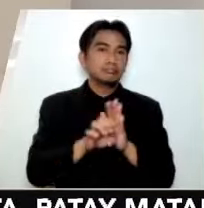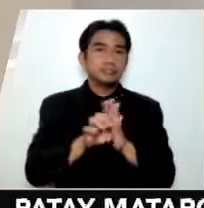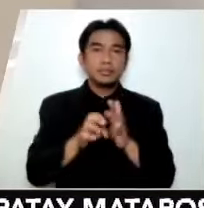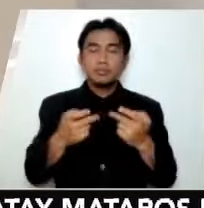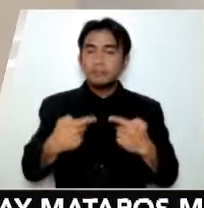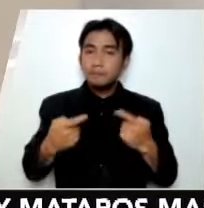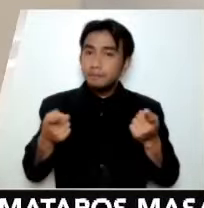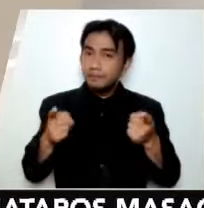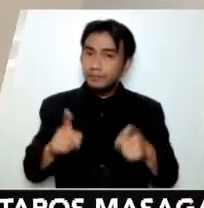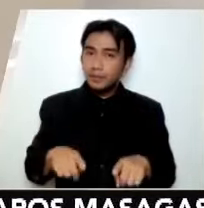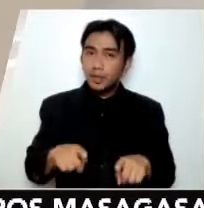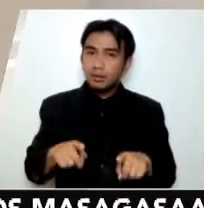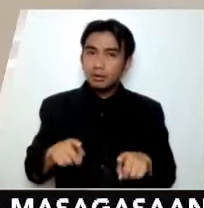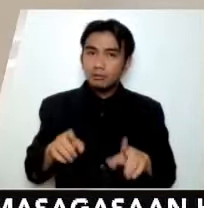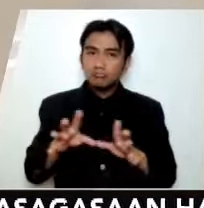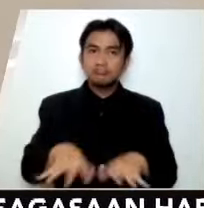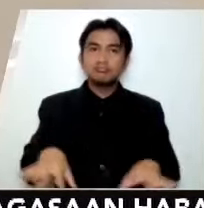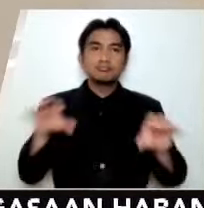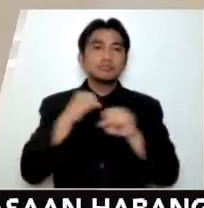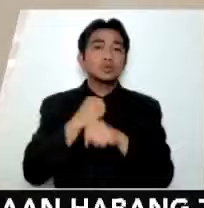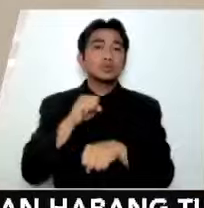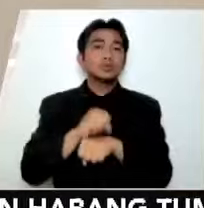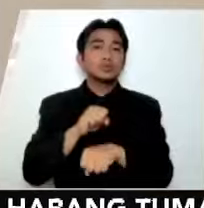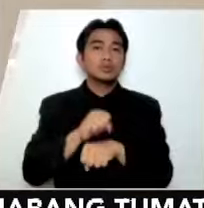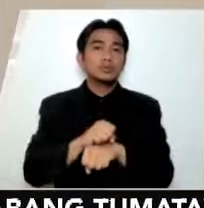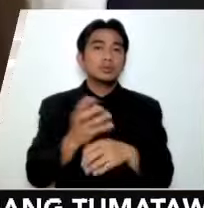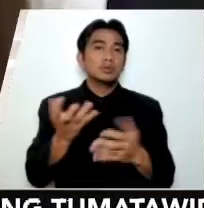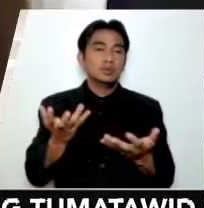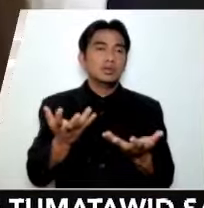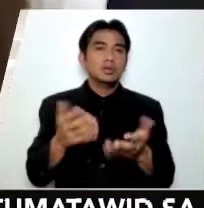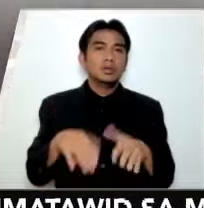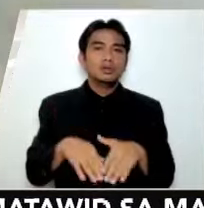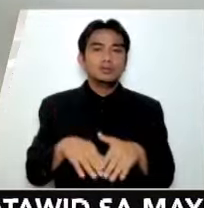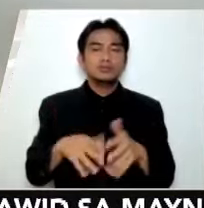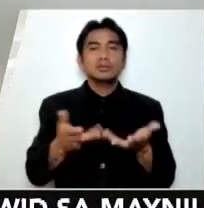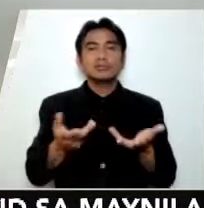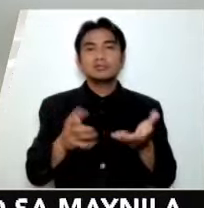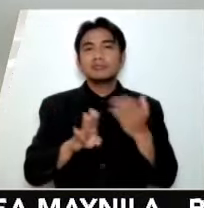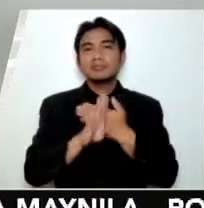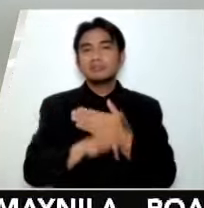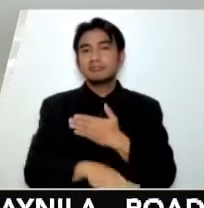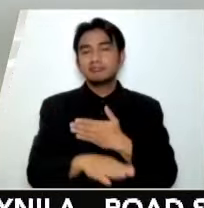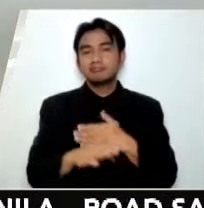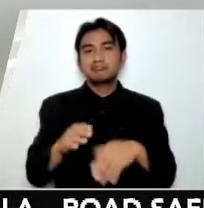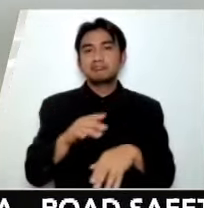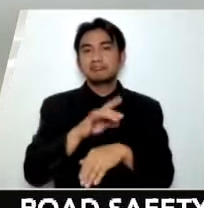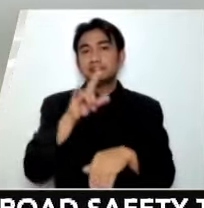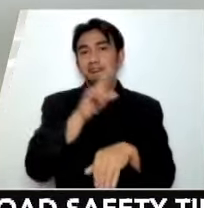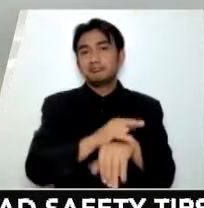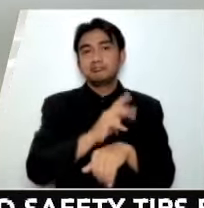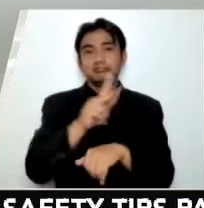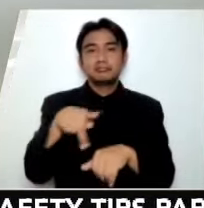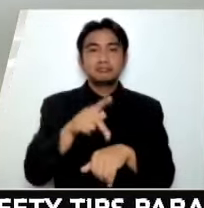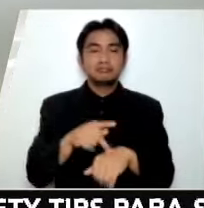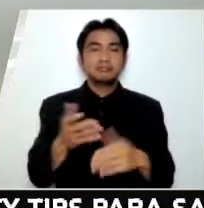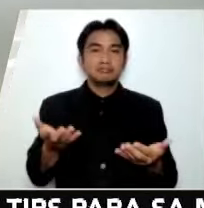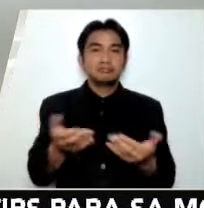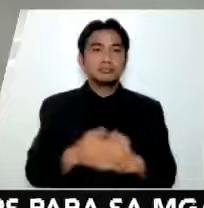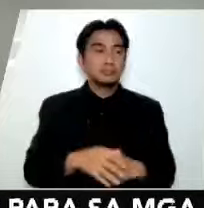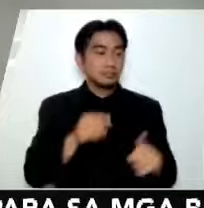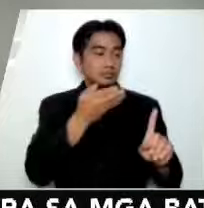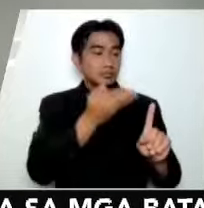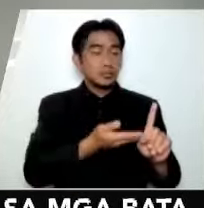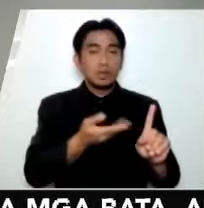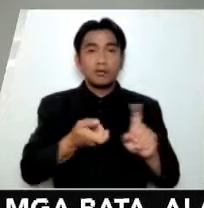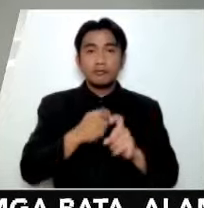matapos na kami dito maisipan na naming mag for goods sa Pilipinas ang OFW mula Japan naman na si Brandon L moste